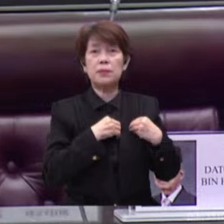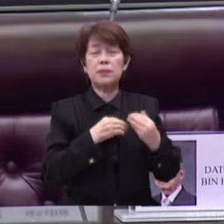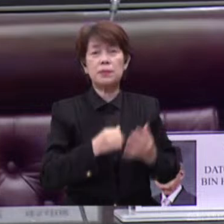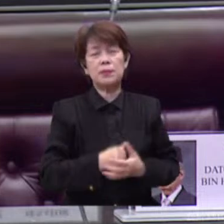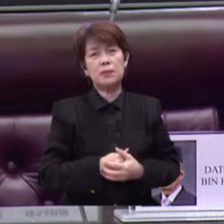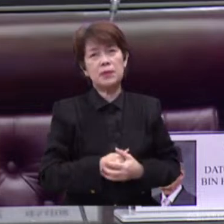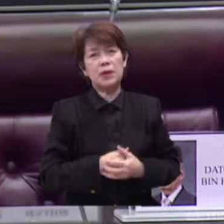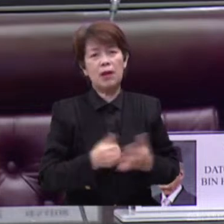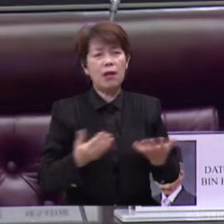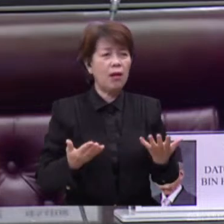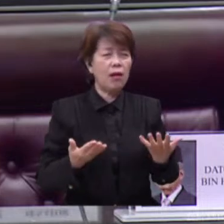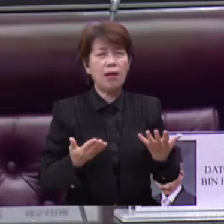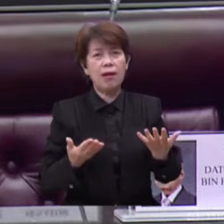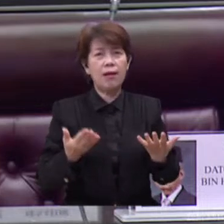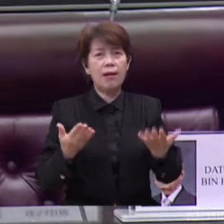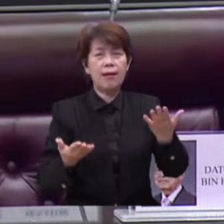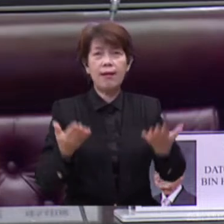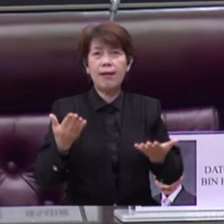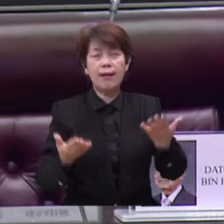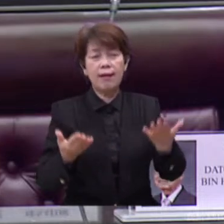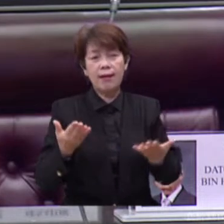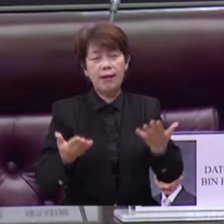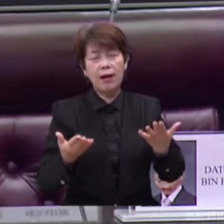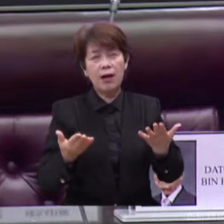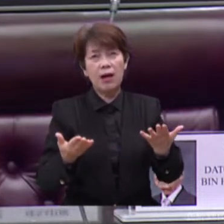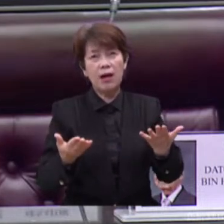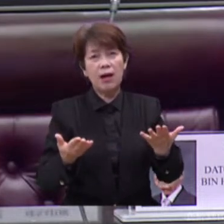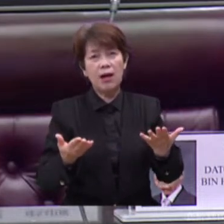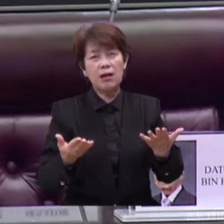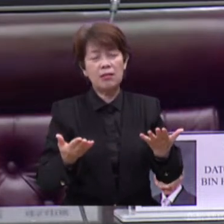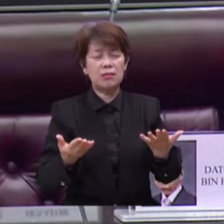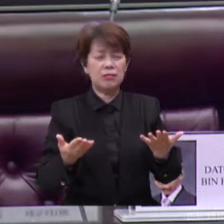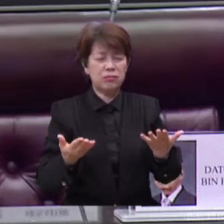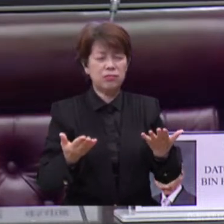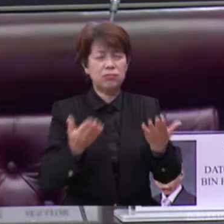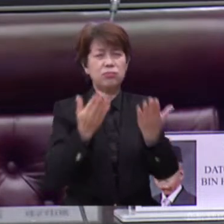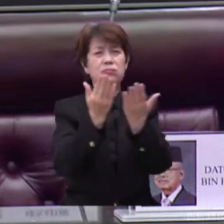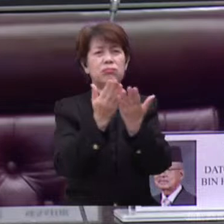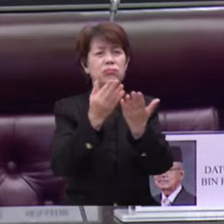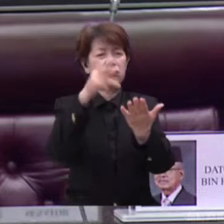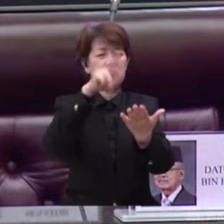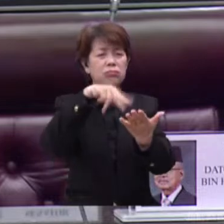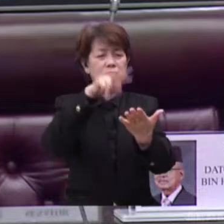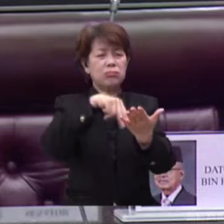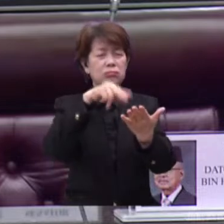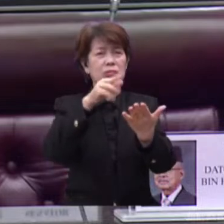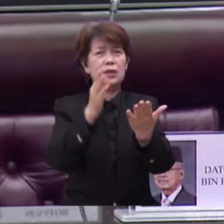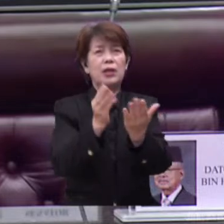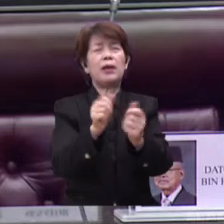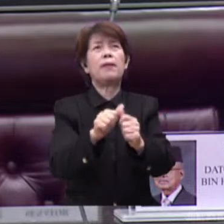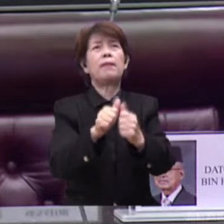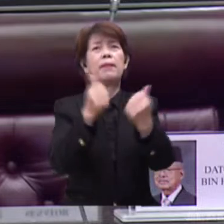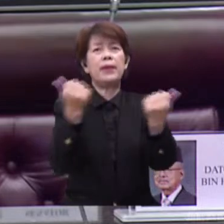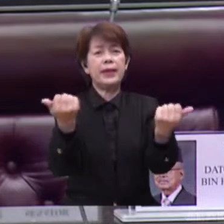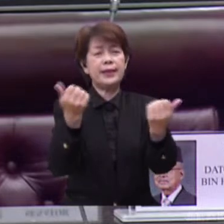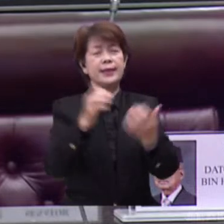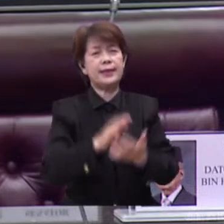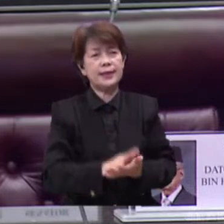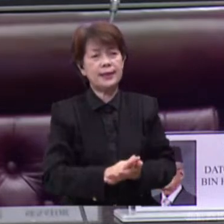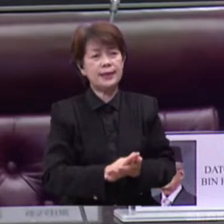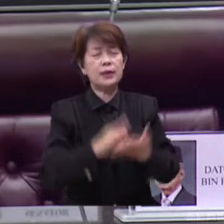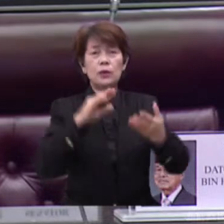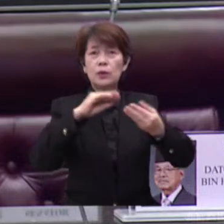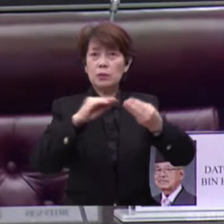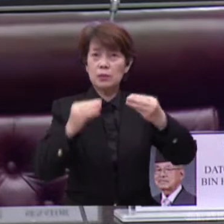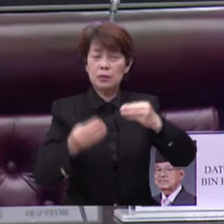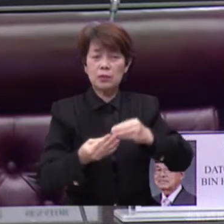kita tengok dapat tidak pada pembacaan kita dapat the news dan berita community yang banyak